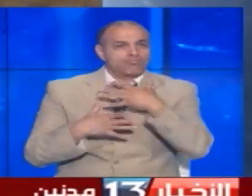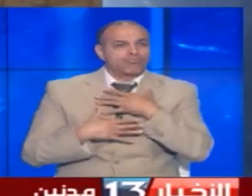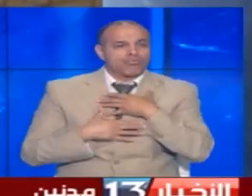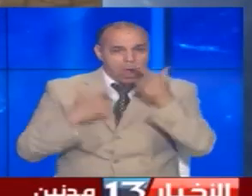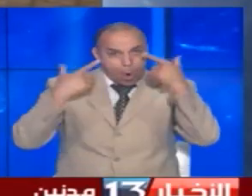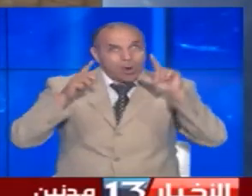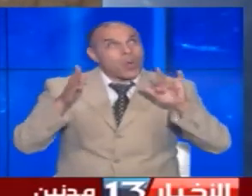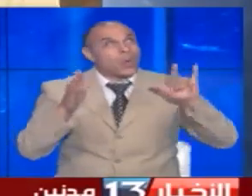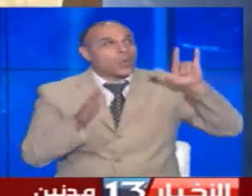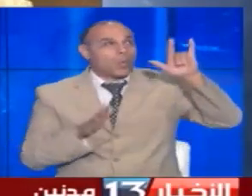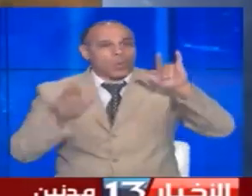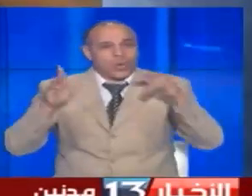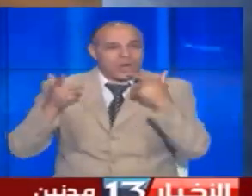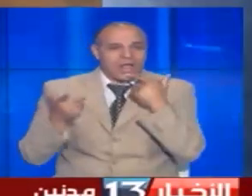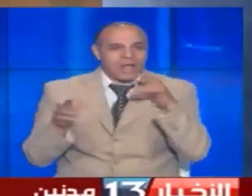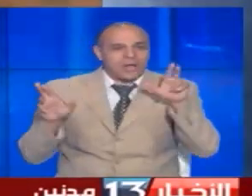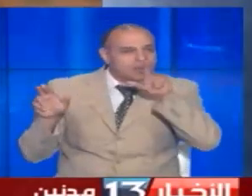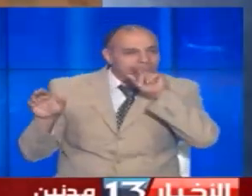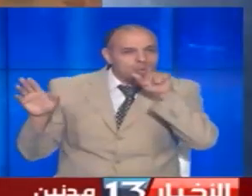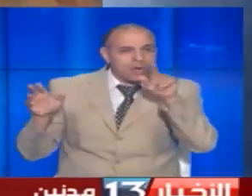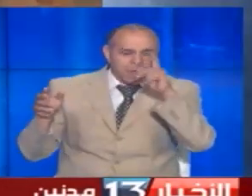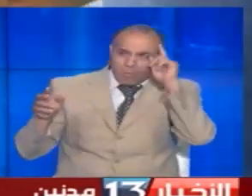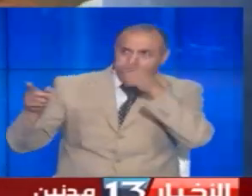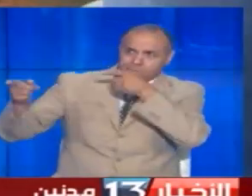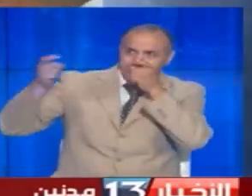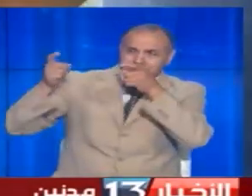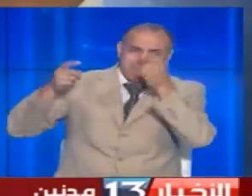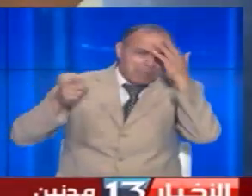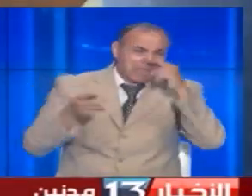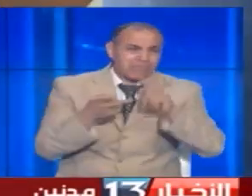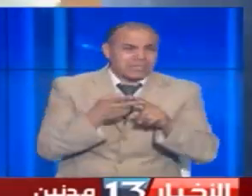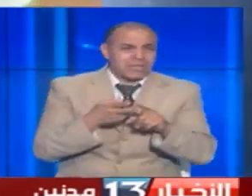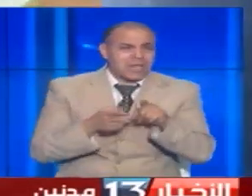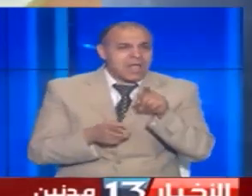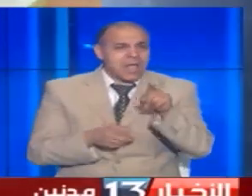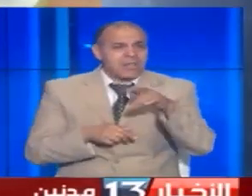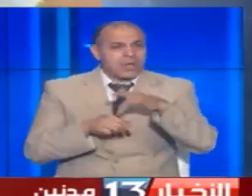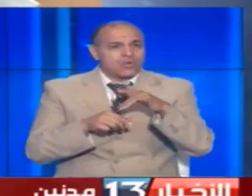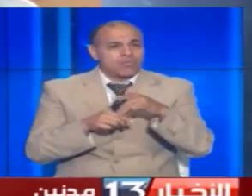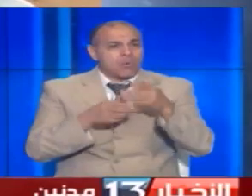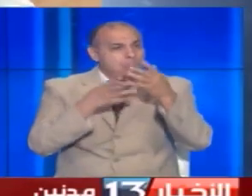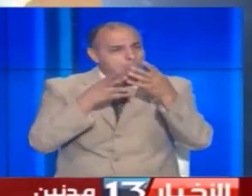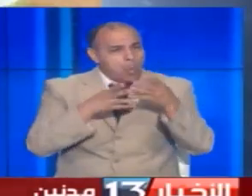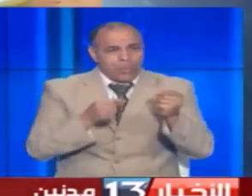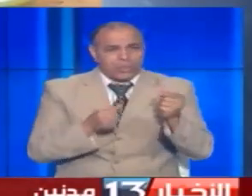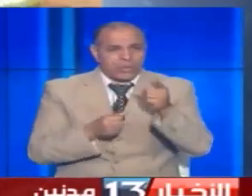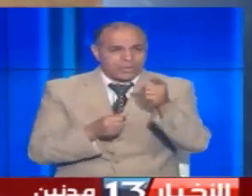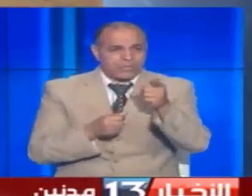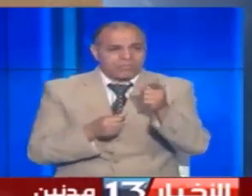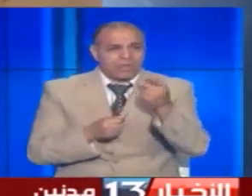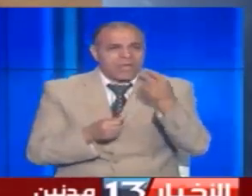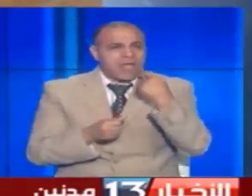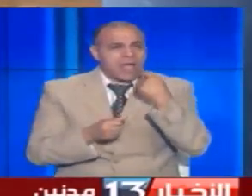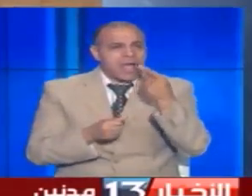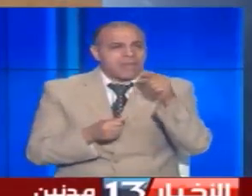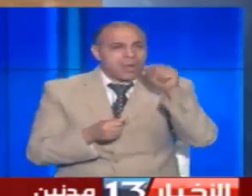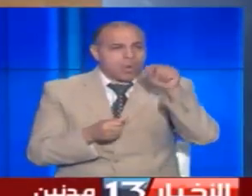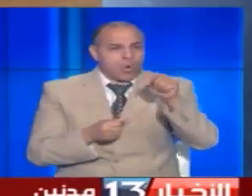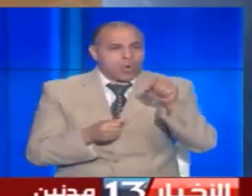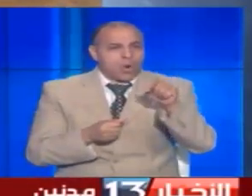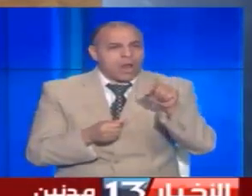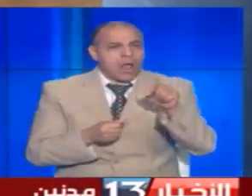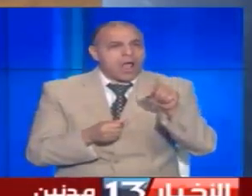حريه سلبها منه صياد الانسان وجعله مهددا بالانقراض الامر الذي جعل معهد